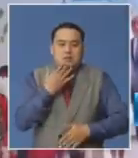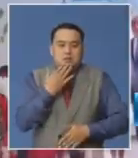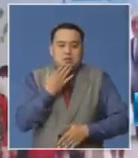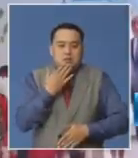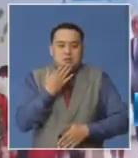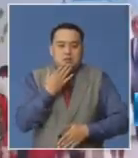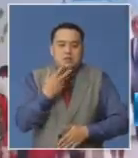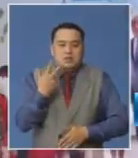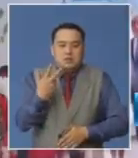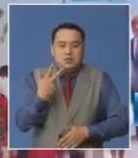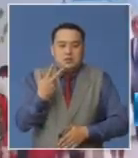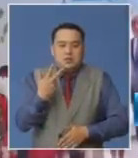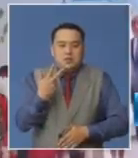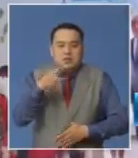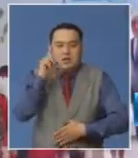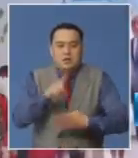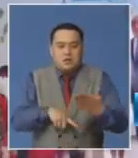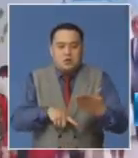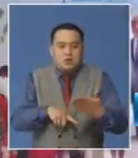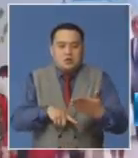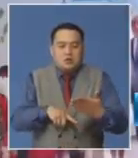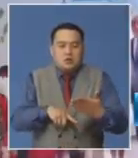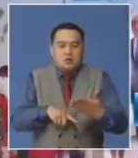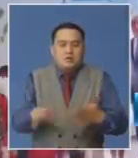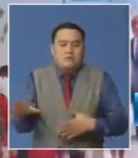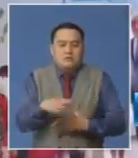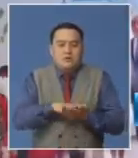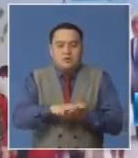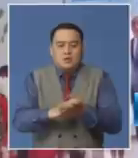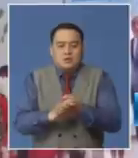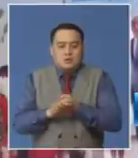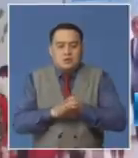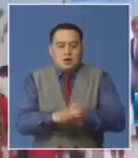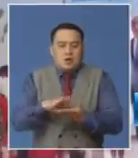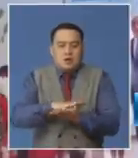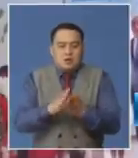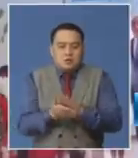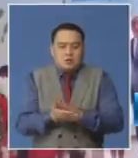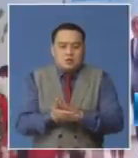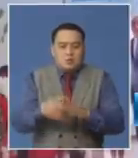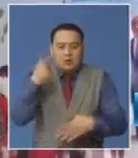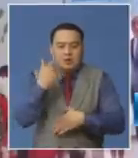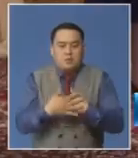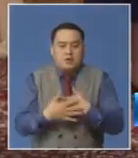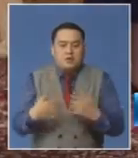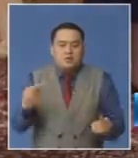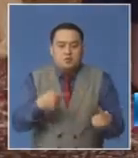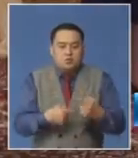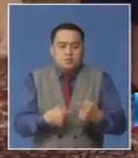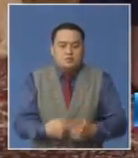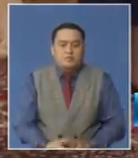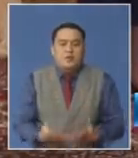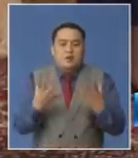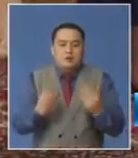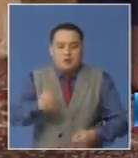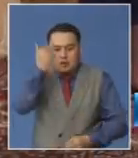а3 конфессии религиозной конфессии все живут в мире и согласии в дружбе и в понимании день